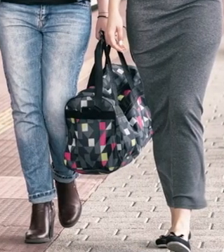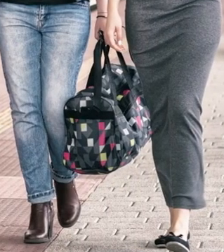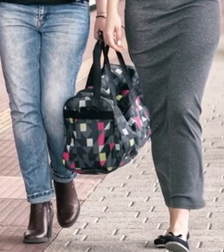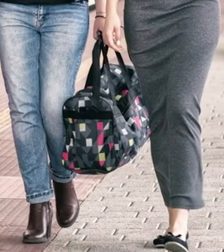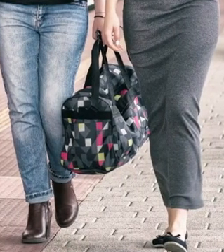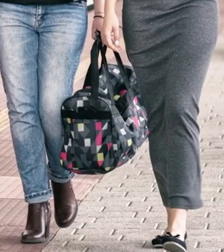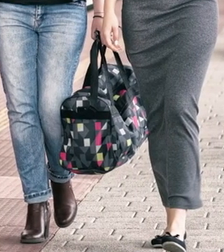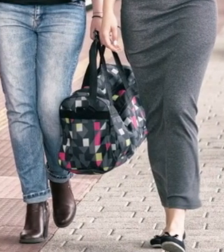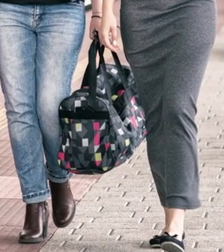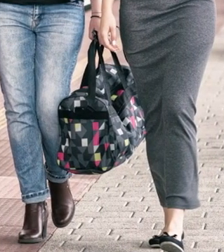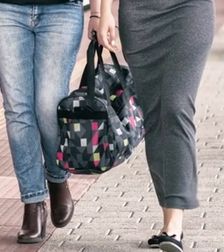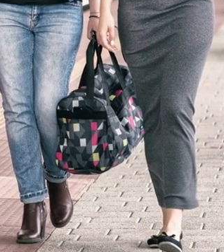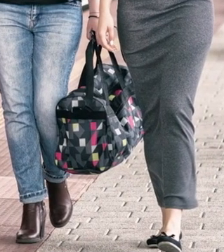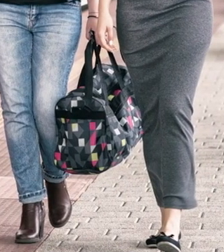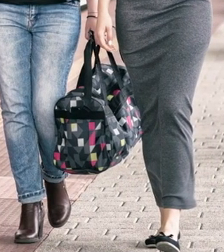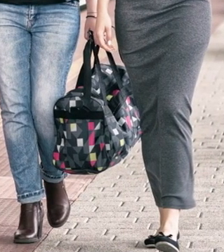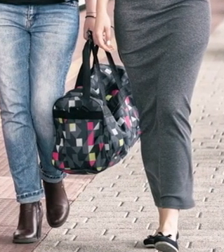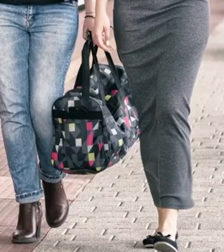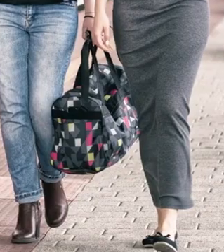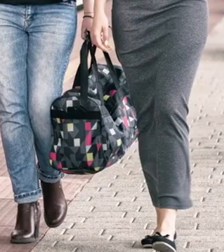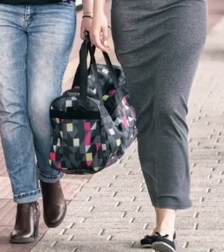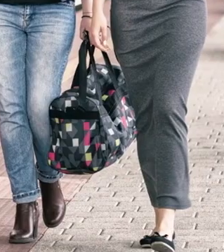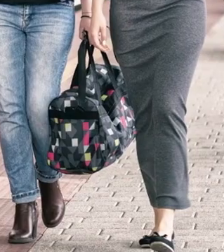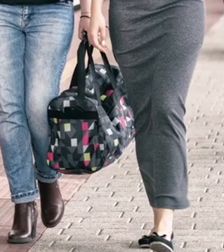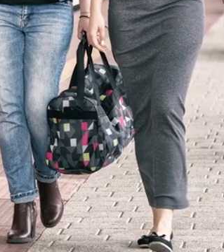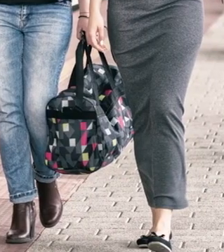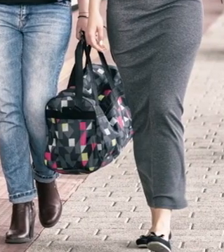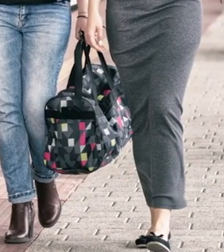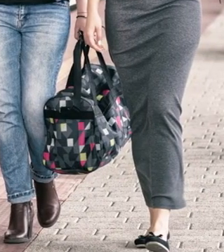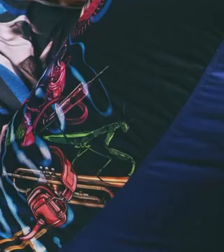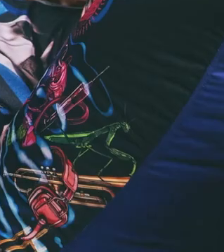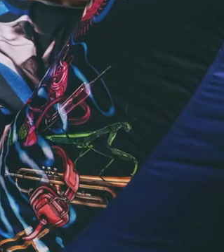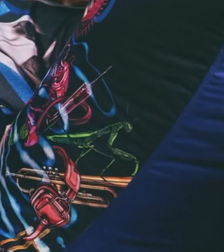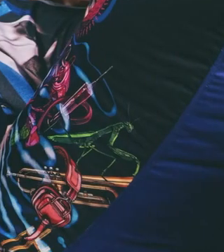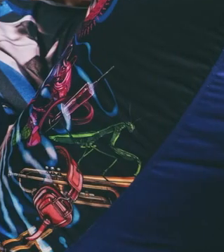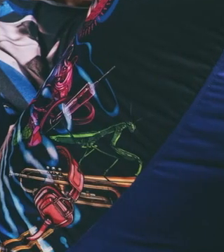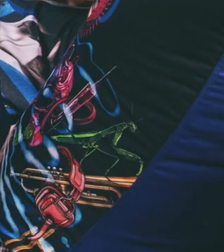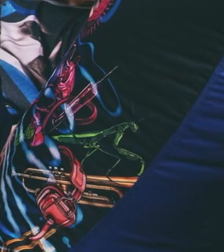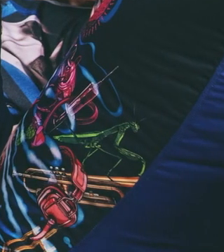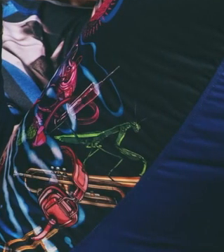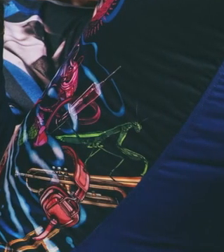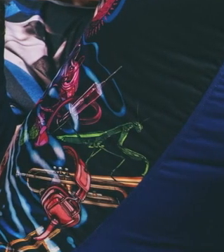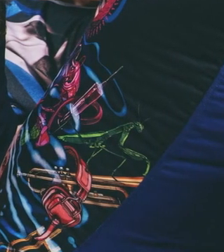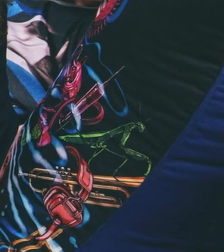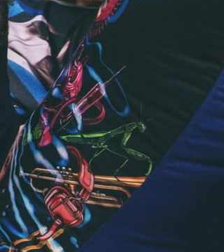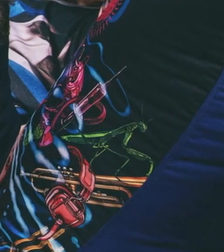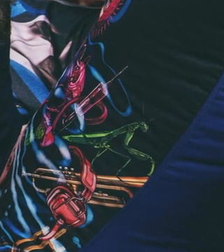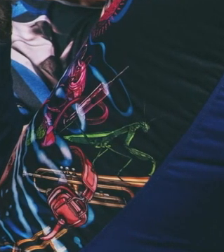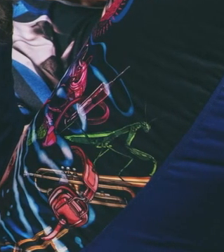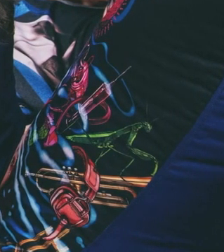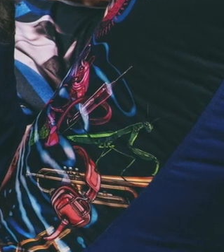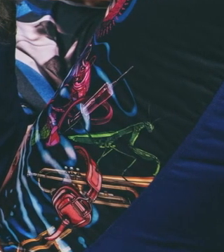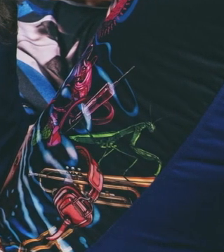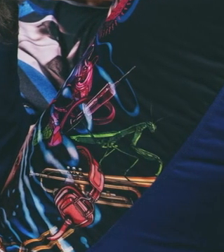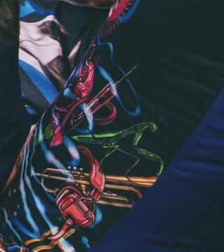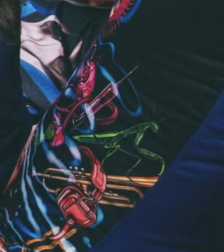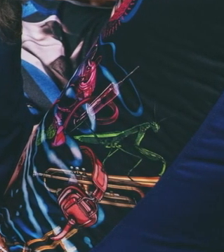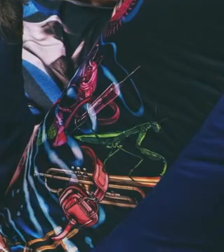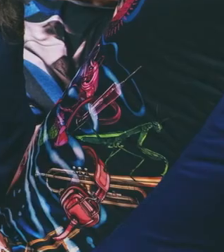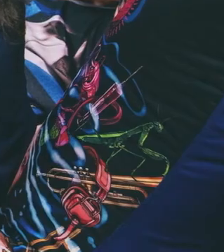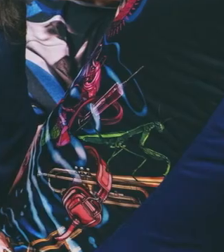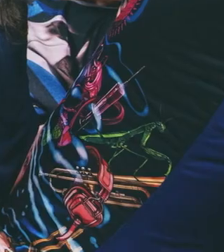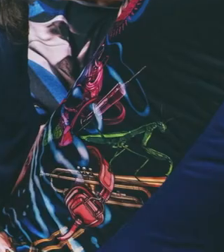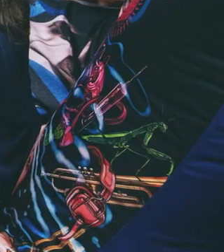zakończeniem swojej sesji egzaminacyjnej, możemy wtedy zwrócić się o pomoc do Rzecznika Praw Studenta i Doktoranta